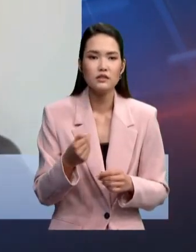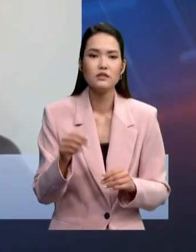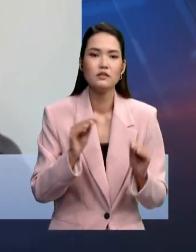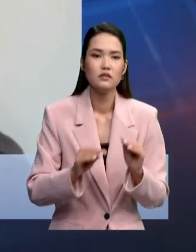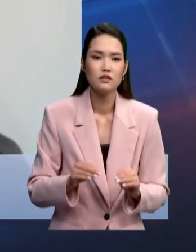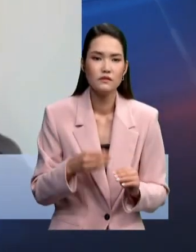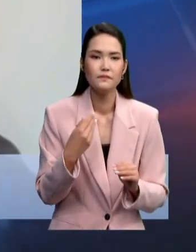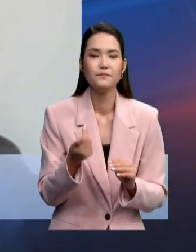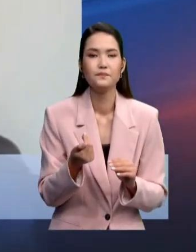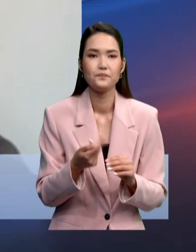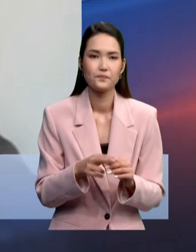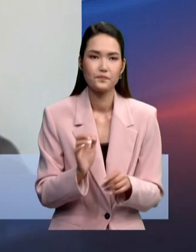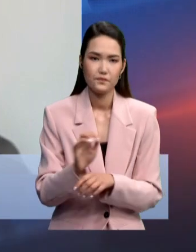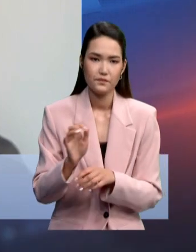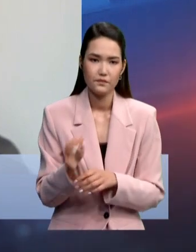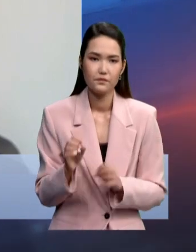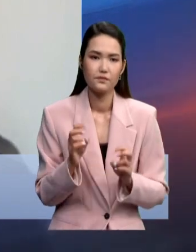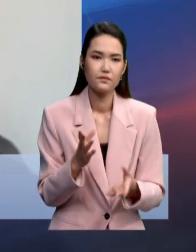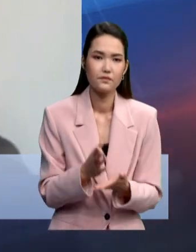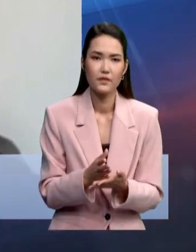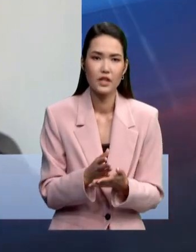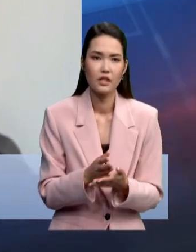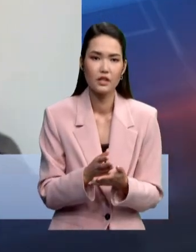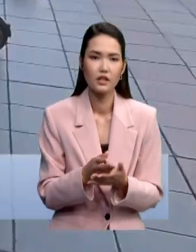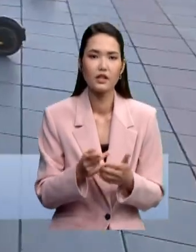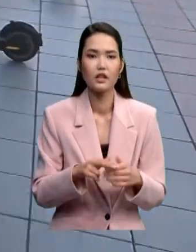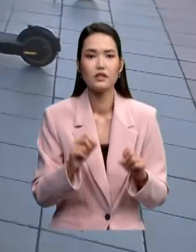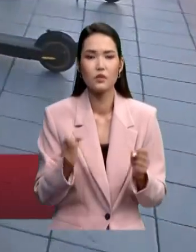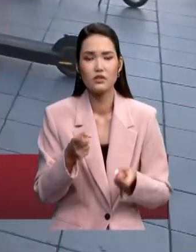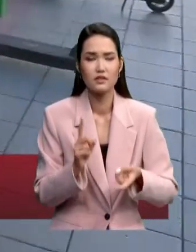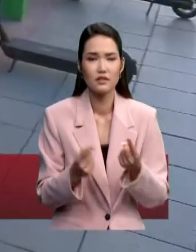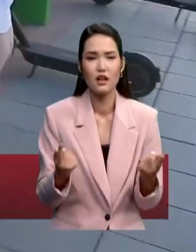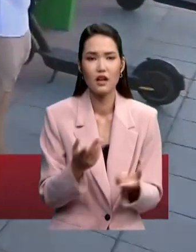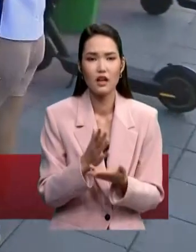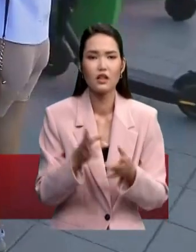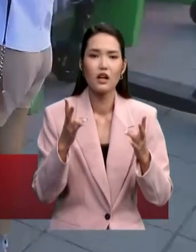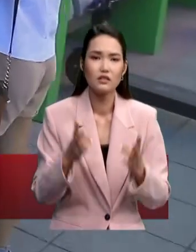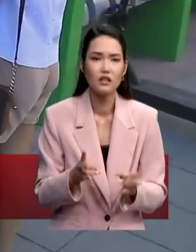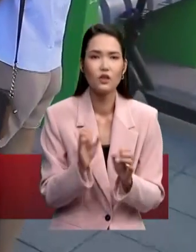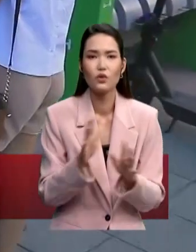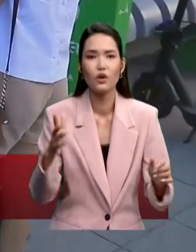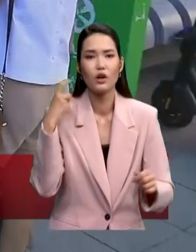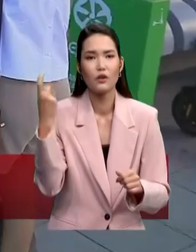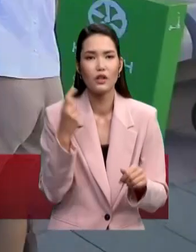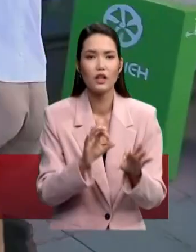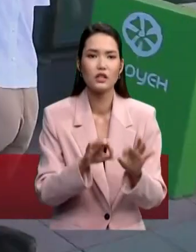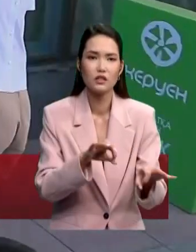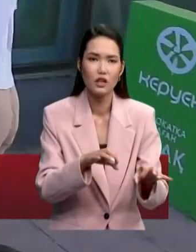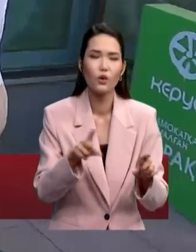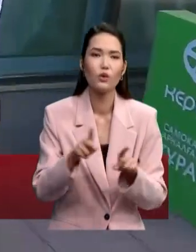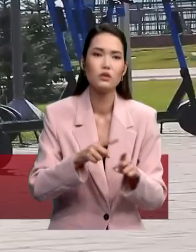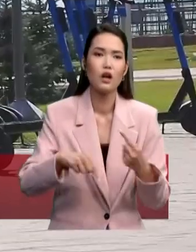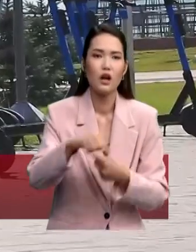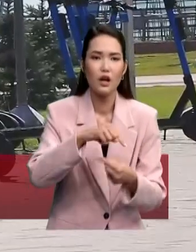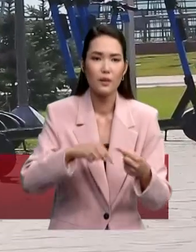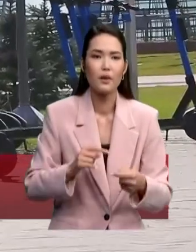Алматы. Ее протяженность составляет около 40 км в час. Вот это реальные цифры. Страдает здесь не только владелец самоката, но и бизнес.